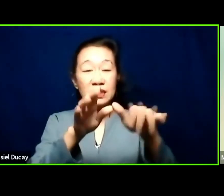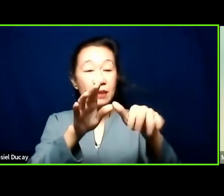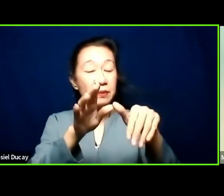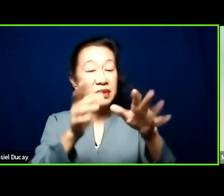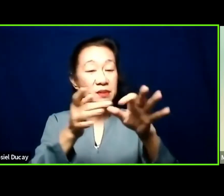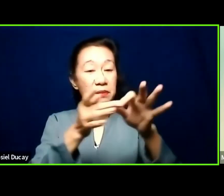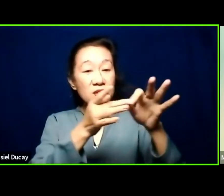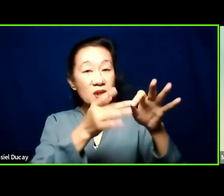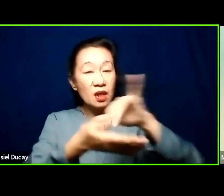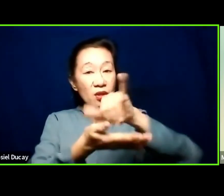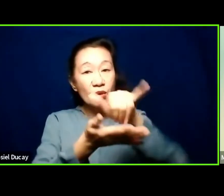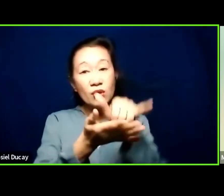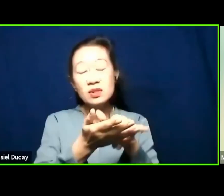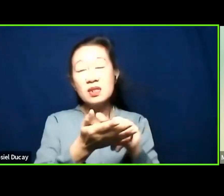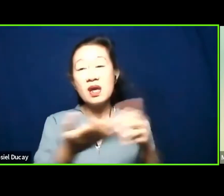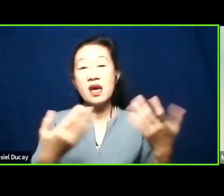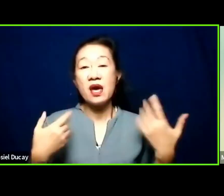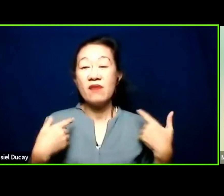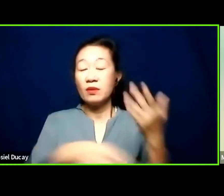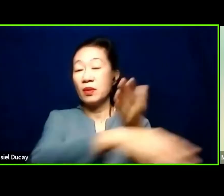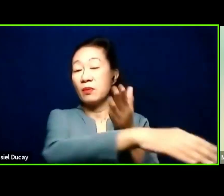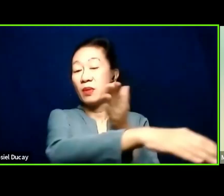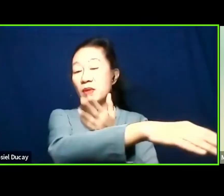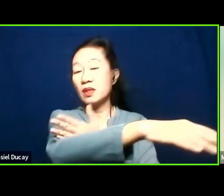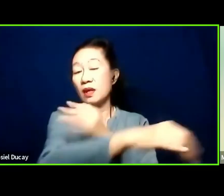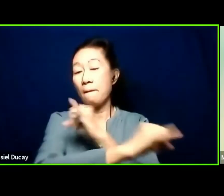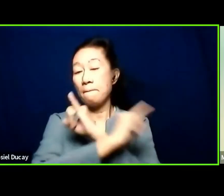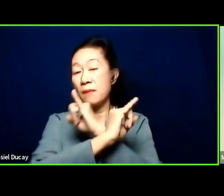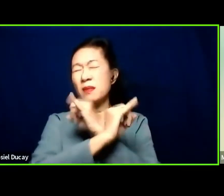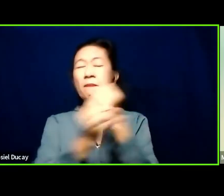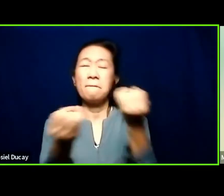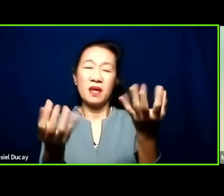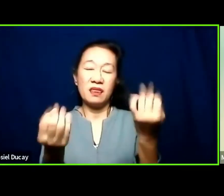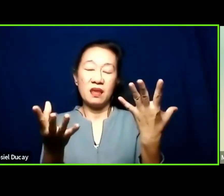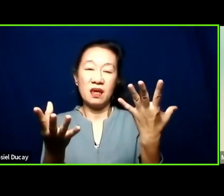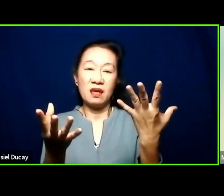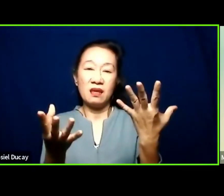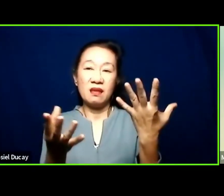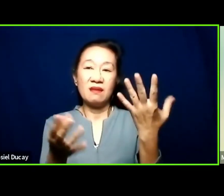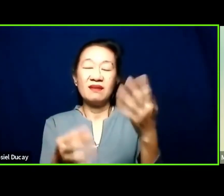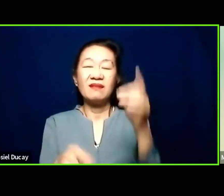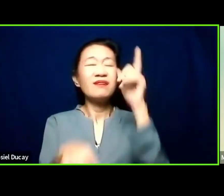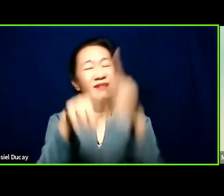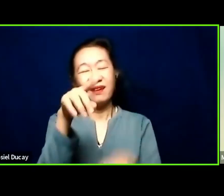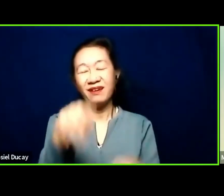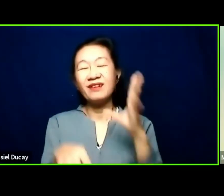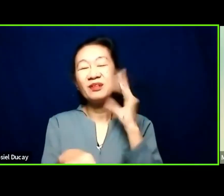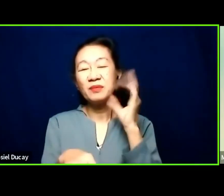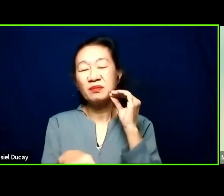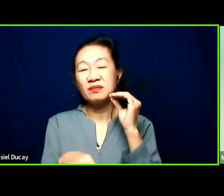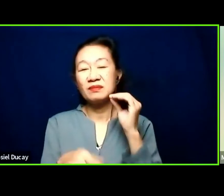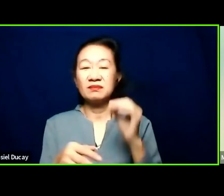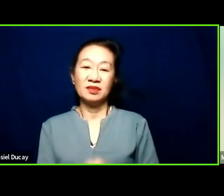Lalo na yung mga may developmental impairments, marami ang hindi na-enjoy or